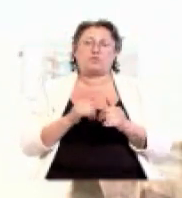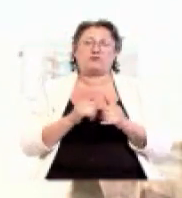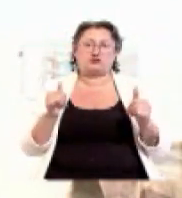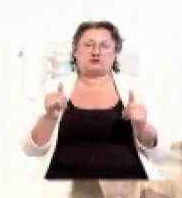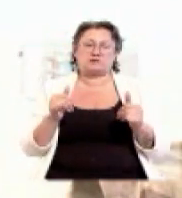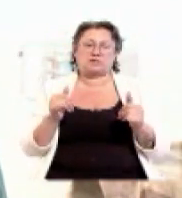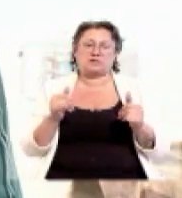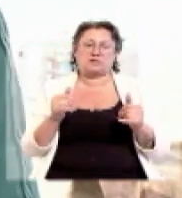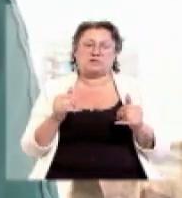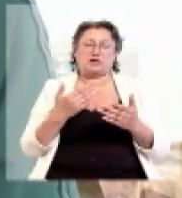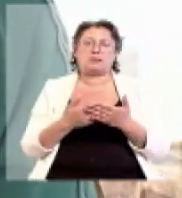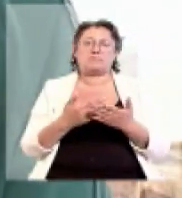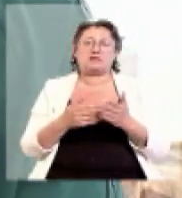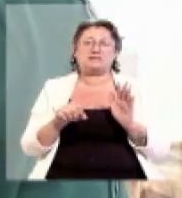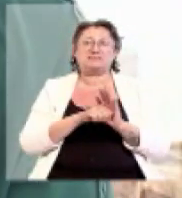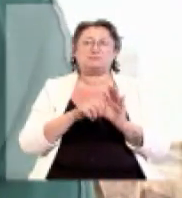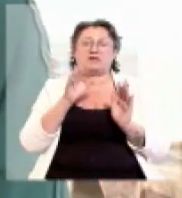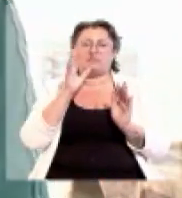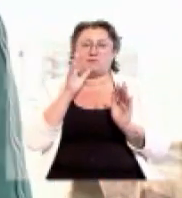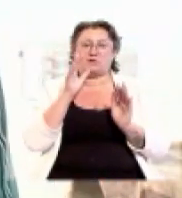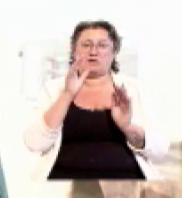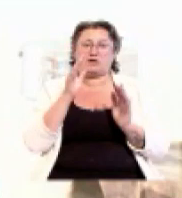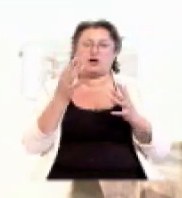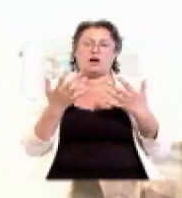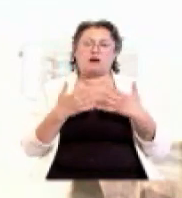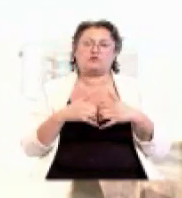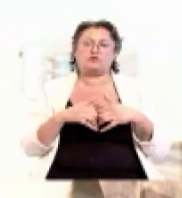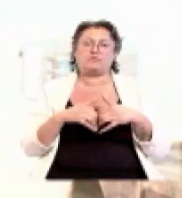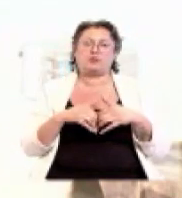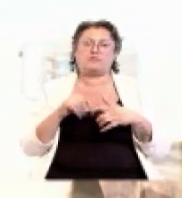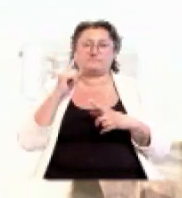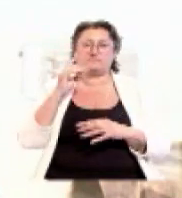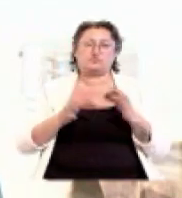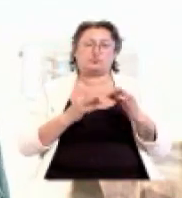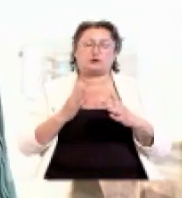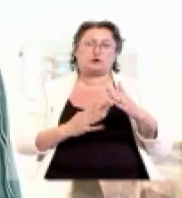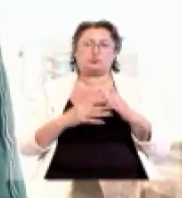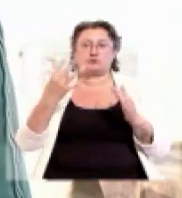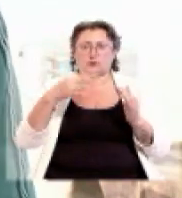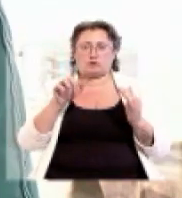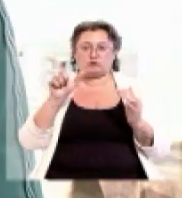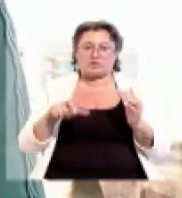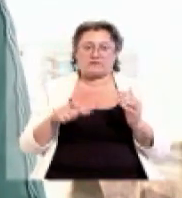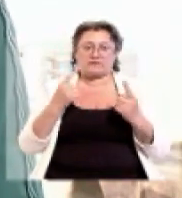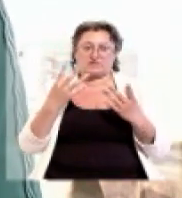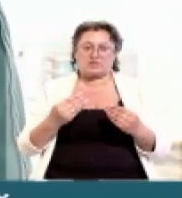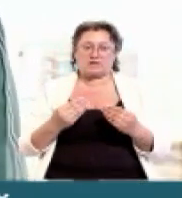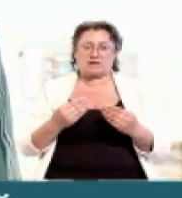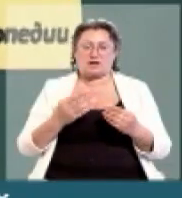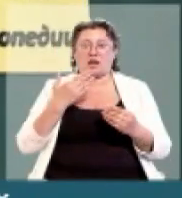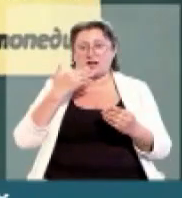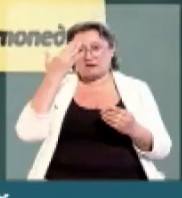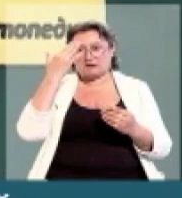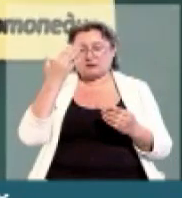возрастает. Допустим, если в зимнее время это количество в сутки доходит 40 человек в день, то в